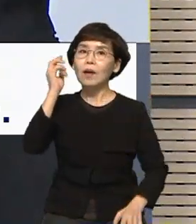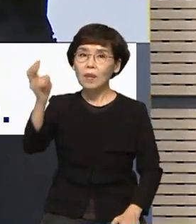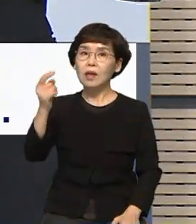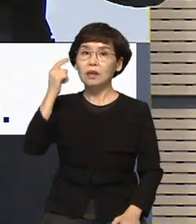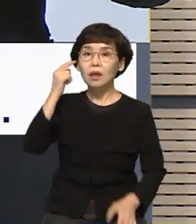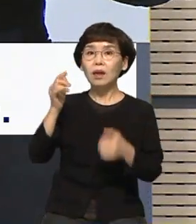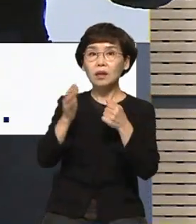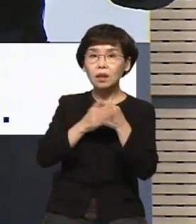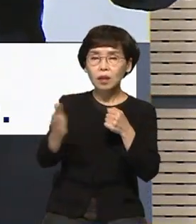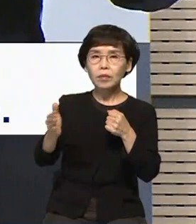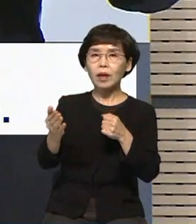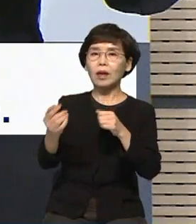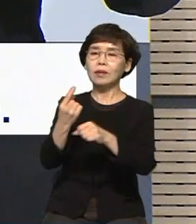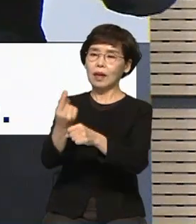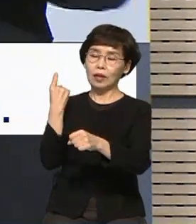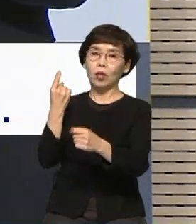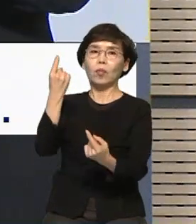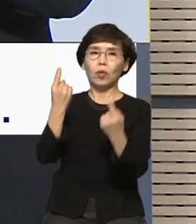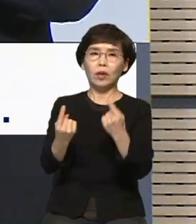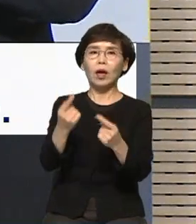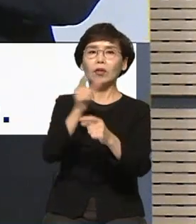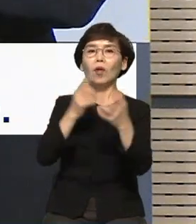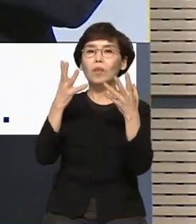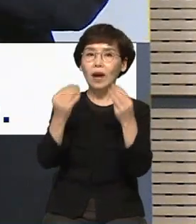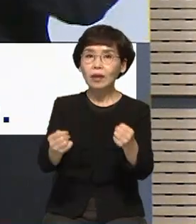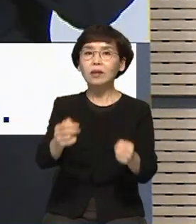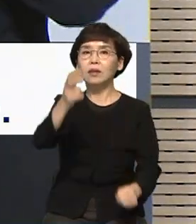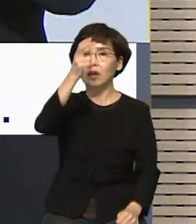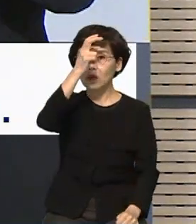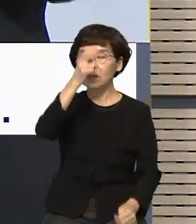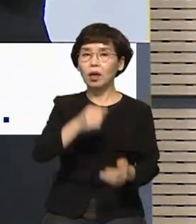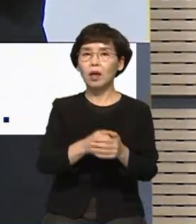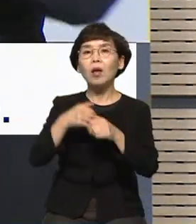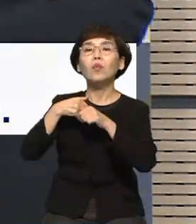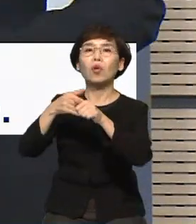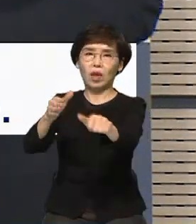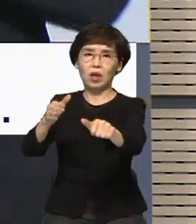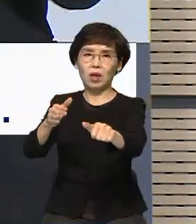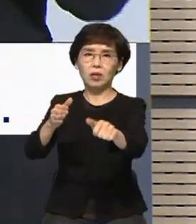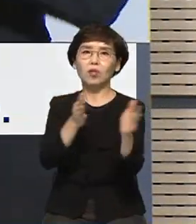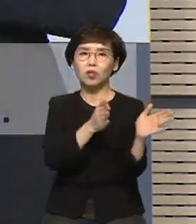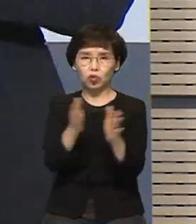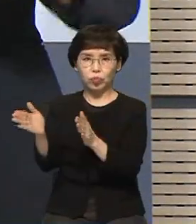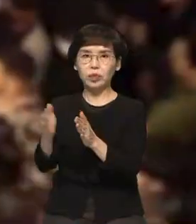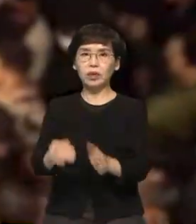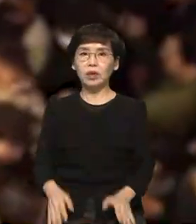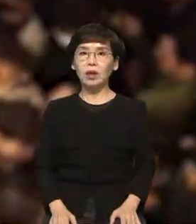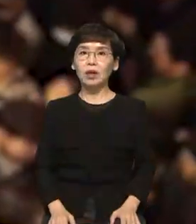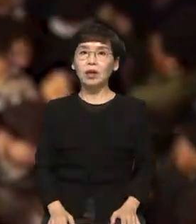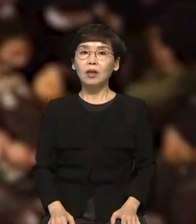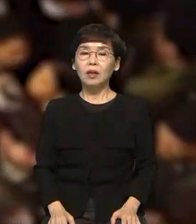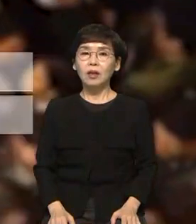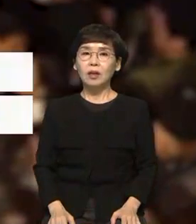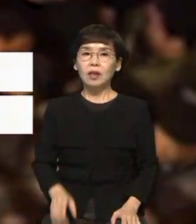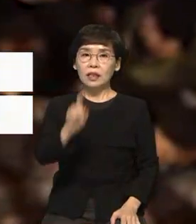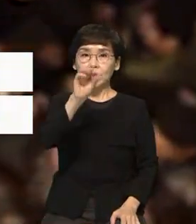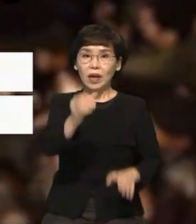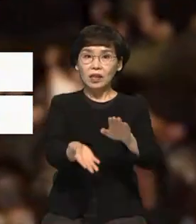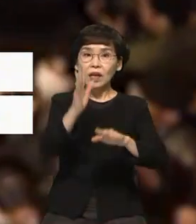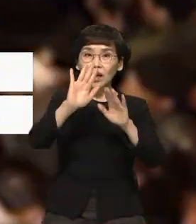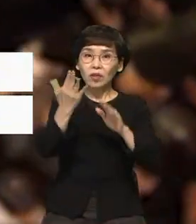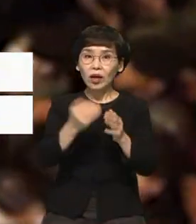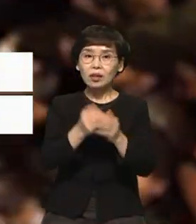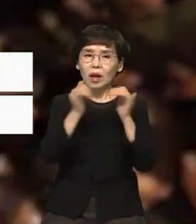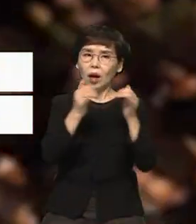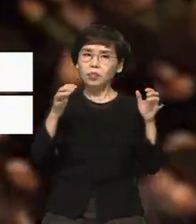때문에 예년보다 더 많은 그 경찰력을 투입을 해서 대비했던 것으로. 10만 명 넘는 헬로윈